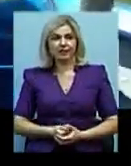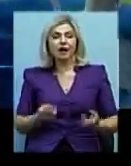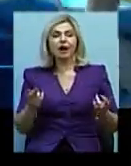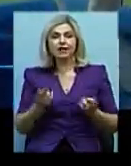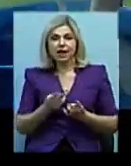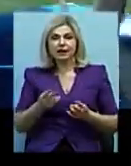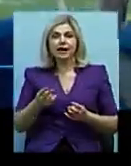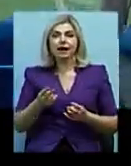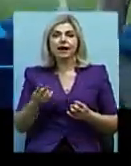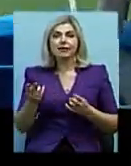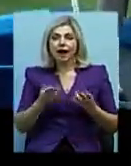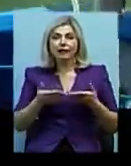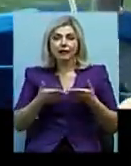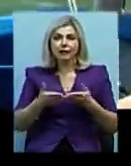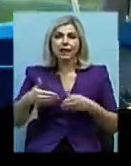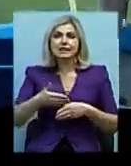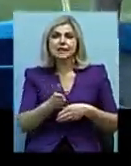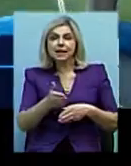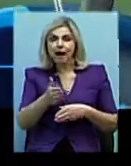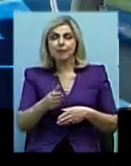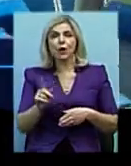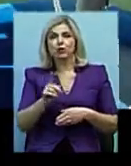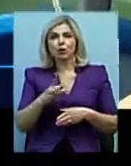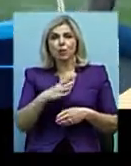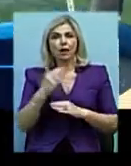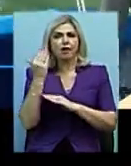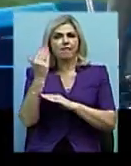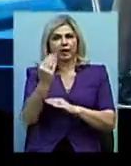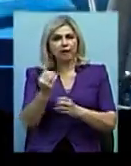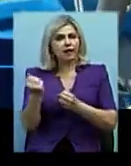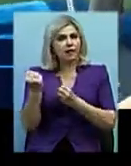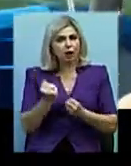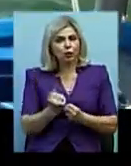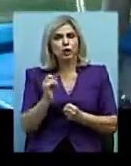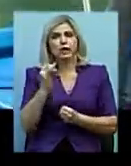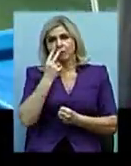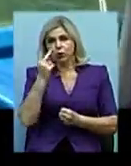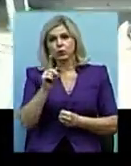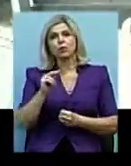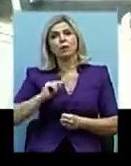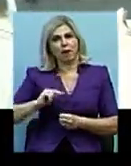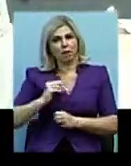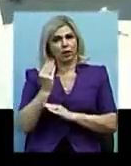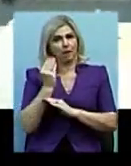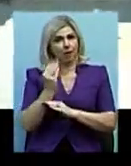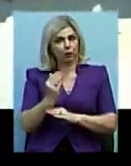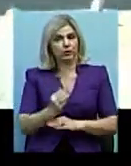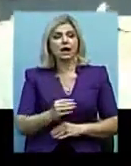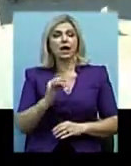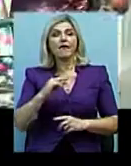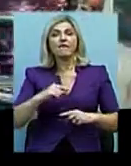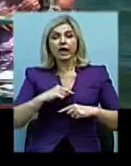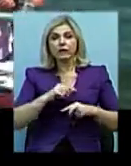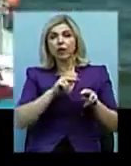змагань. Потрібно йти зигзагами, тягнути вітрило і дивитися, щоб вітрило працювало. Фініш учасників